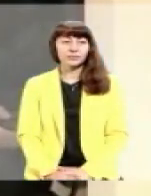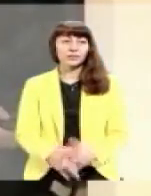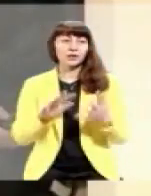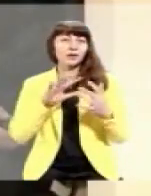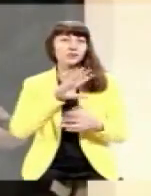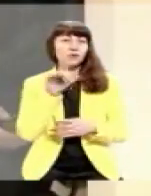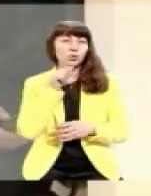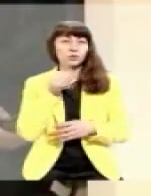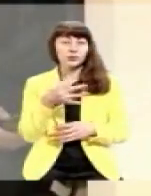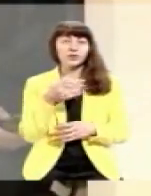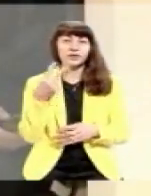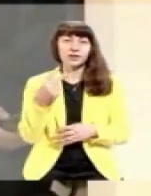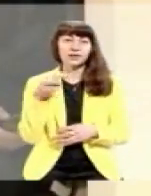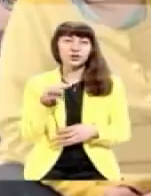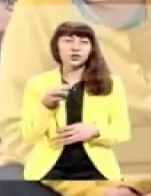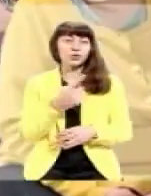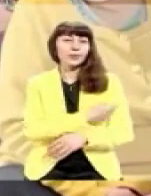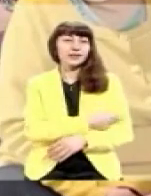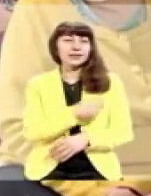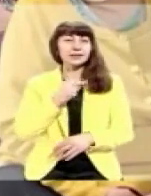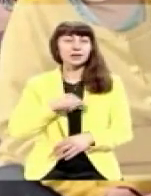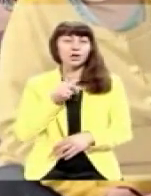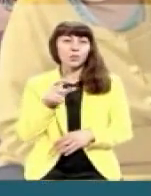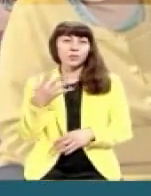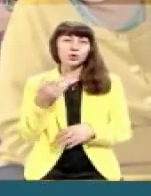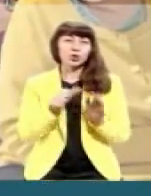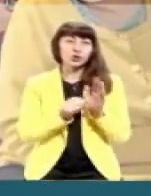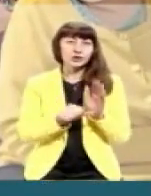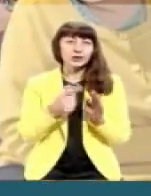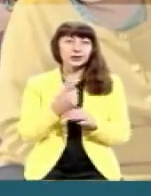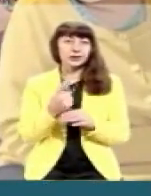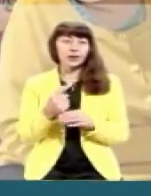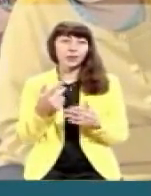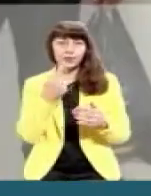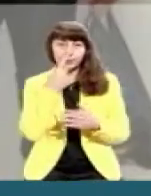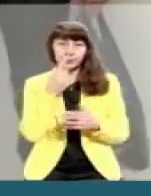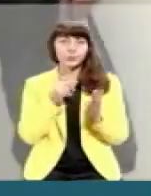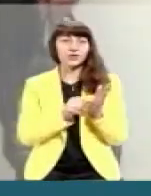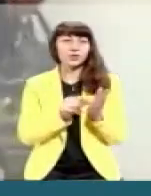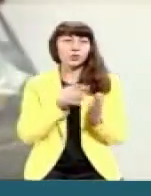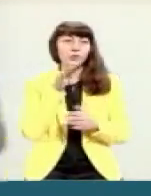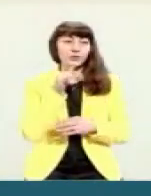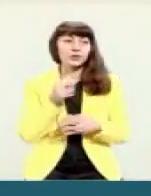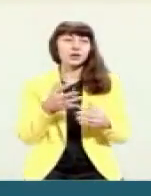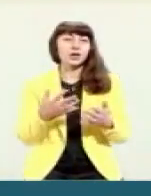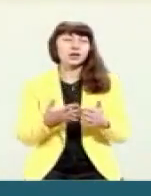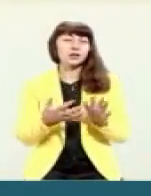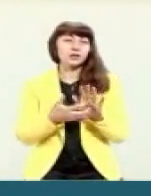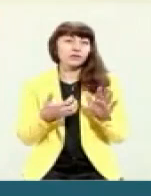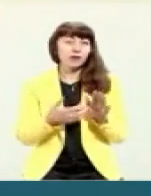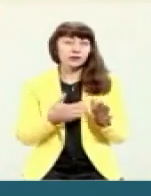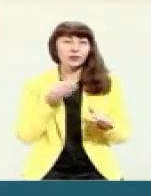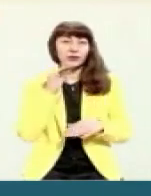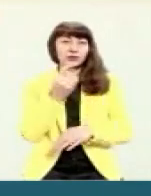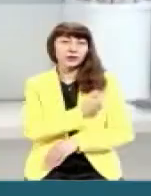Всего в Кустанайской области 2000 медицинских работников, 560 из которых предпенсионного возраста. Справиться с проблемой дефицита